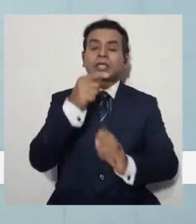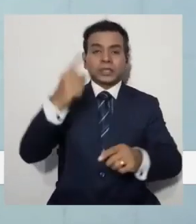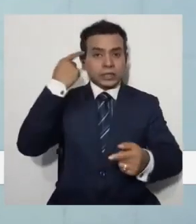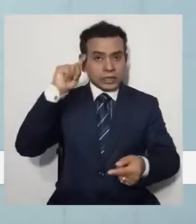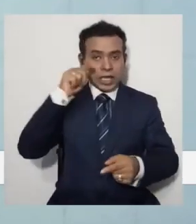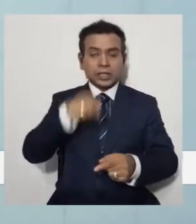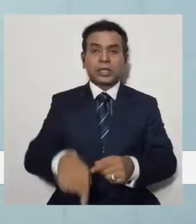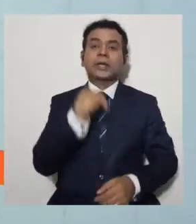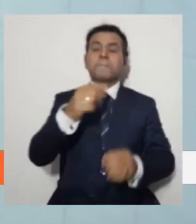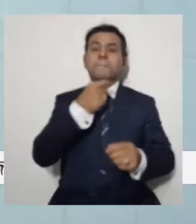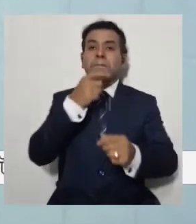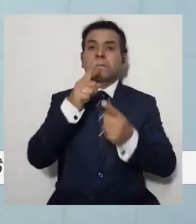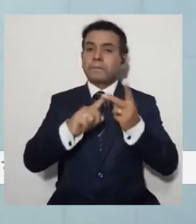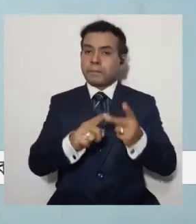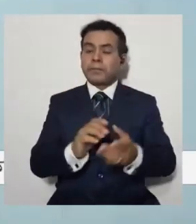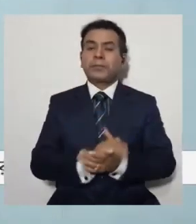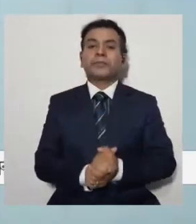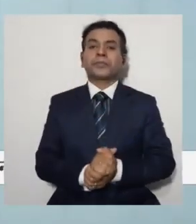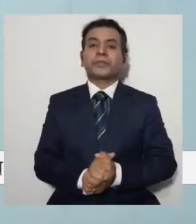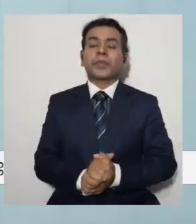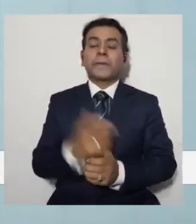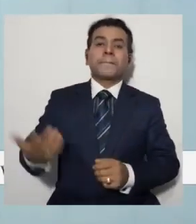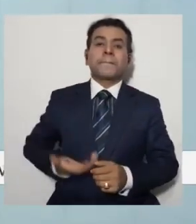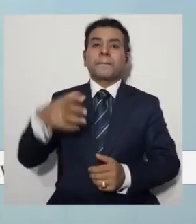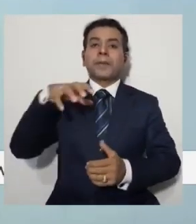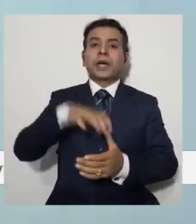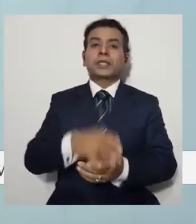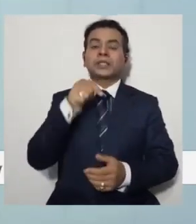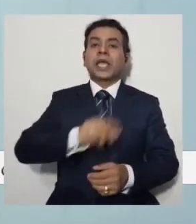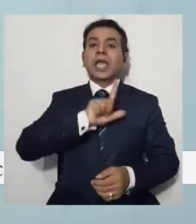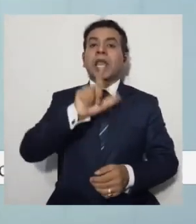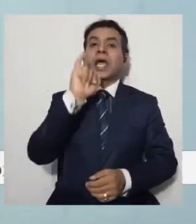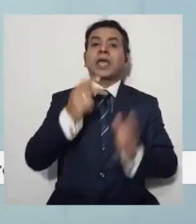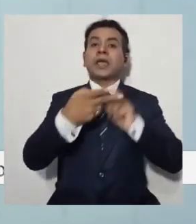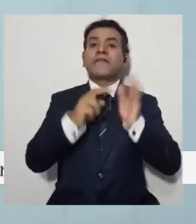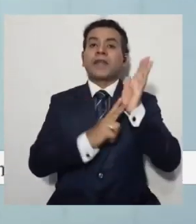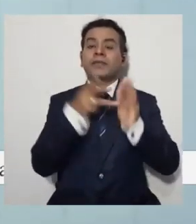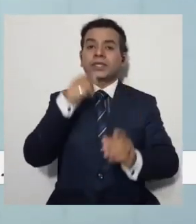বাংলাদেশ লাইফ স্টক রিসার্চ ইনস্টিটিউট, সেন্ট্রাল পুলিশ হসপিটাল ঢাকা,